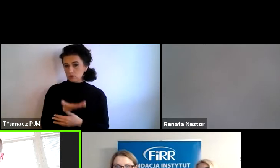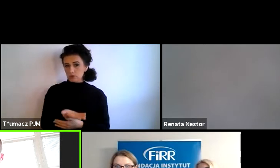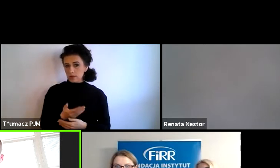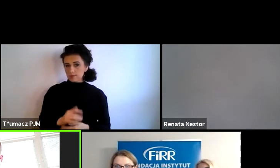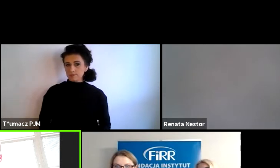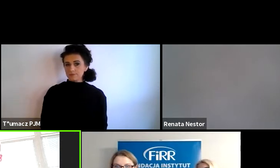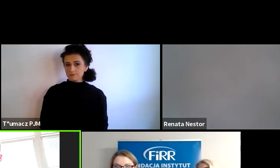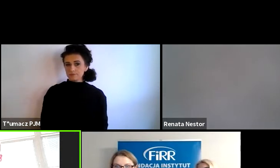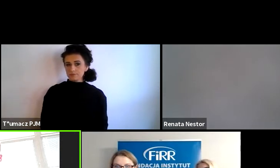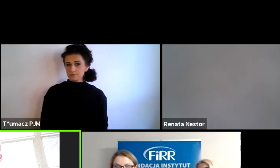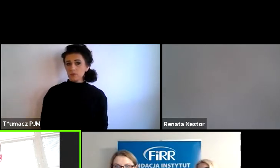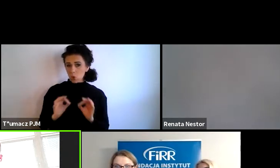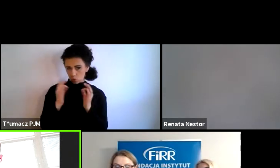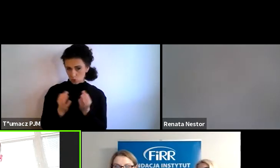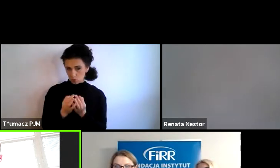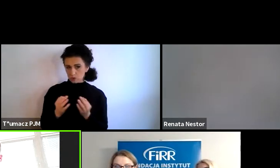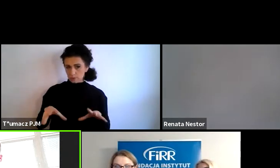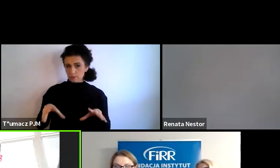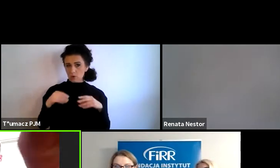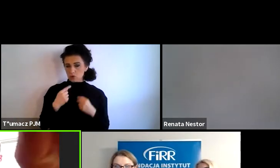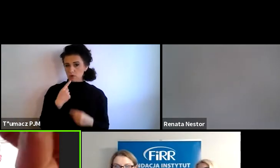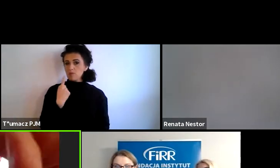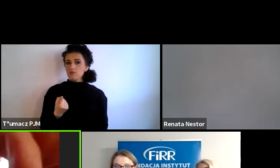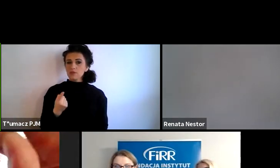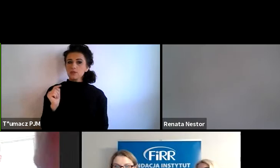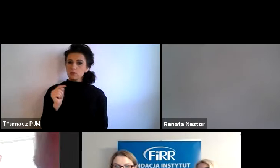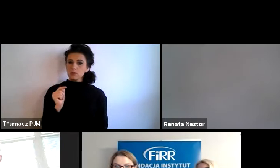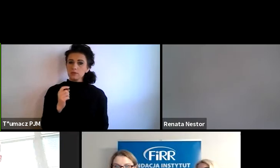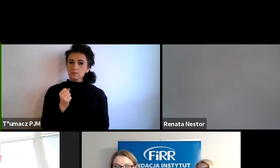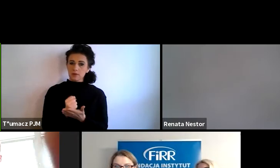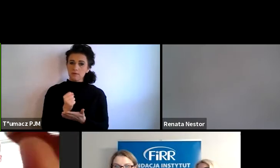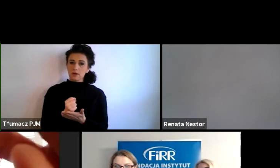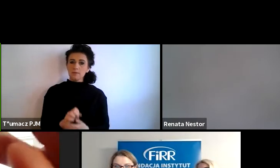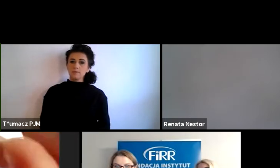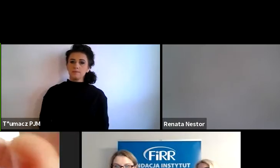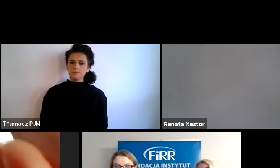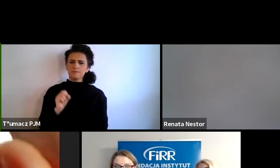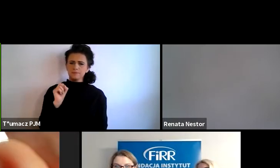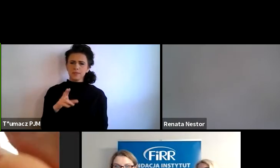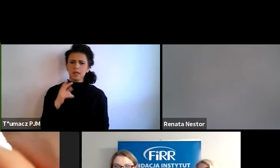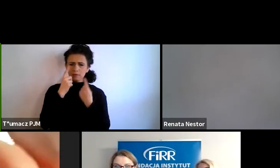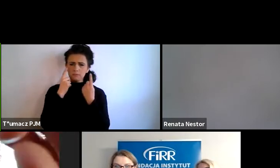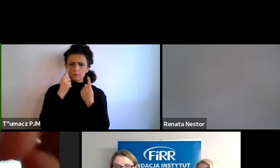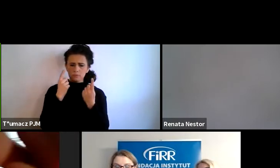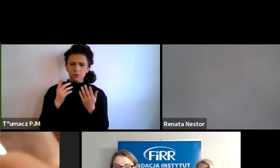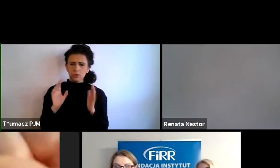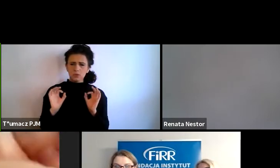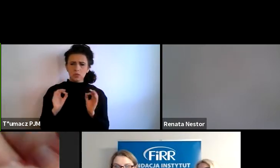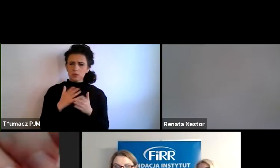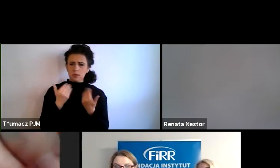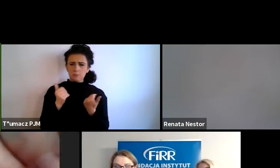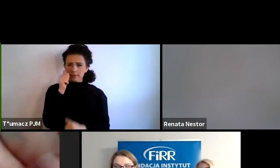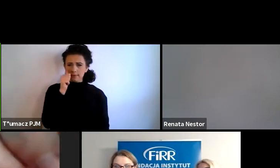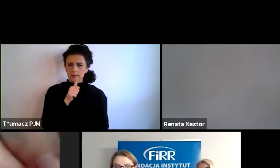tutaj na forum też w kilku słowach o tym opowiedzieć? Tak, myślę, że to nie